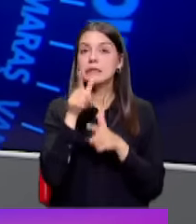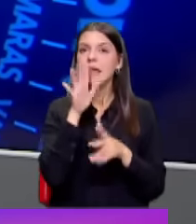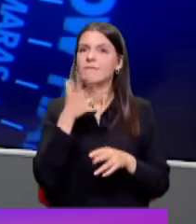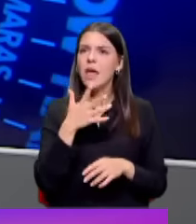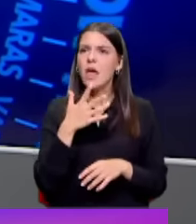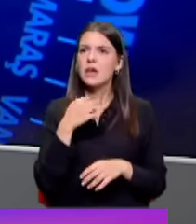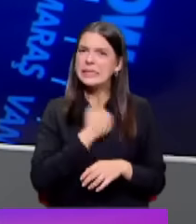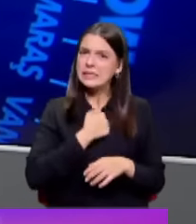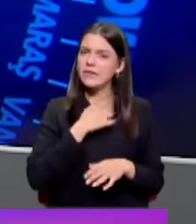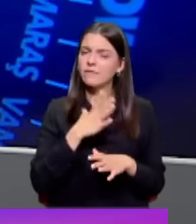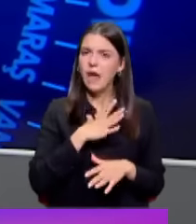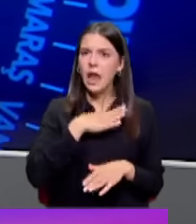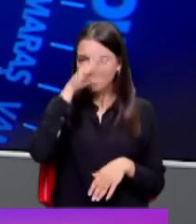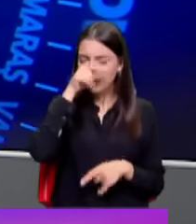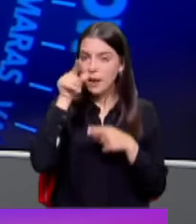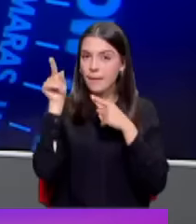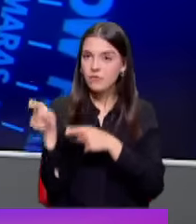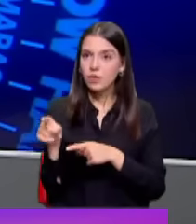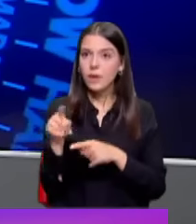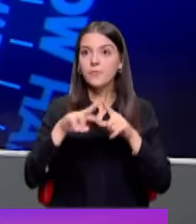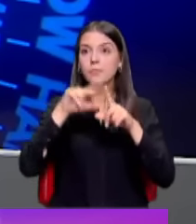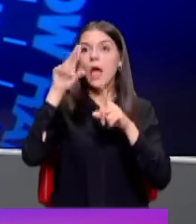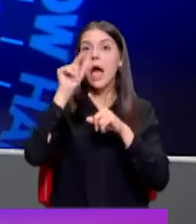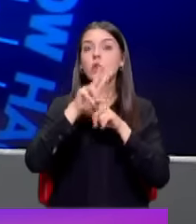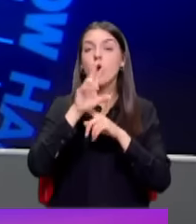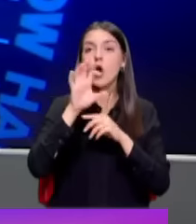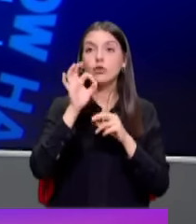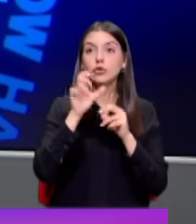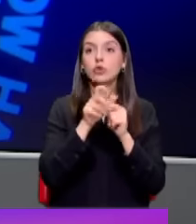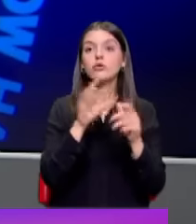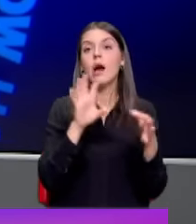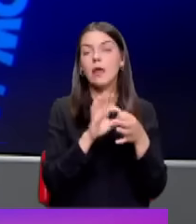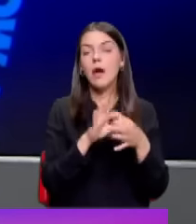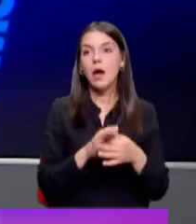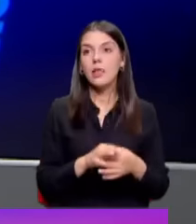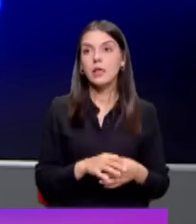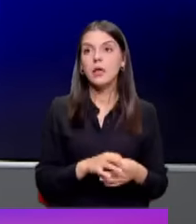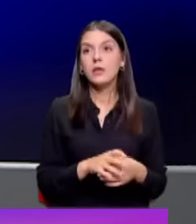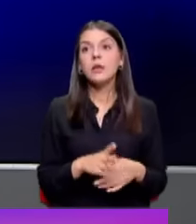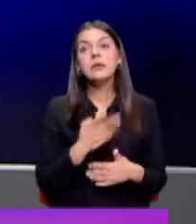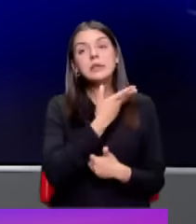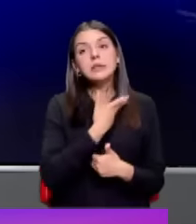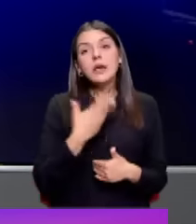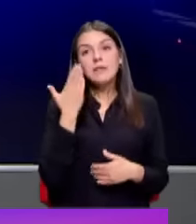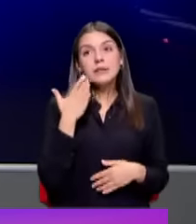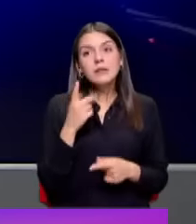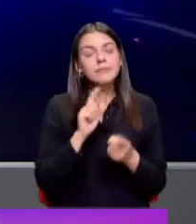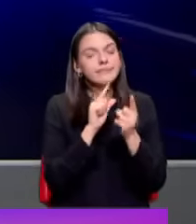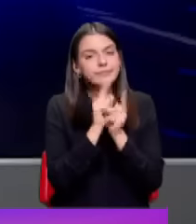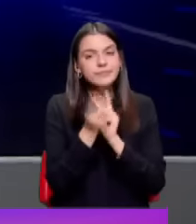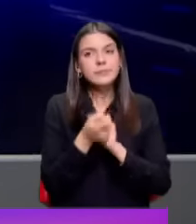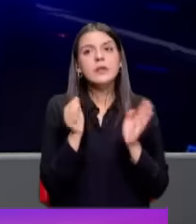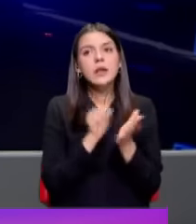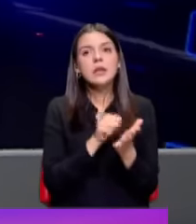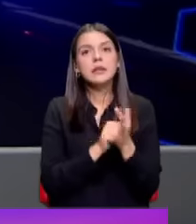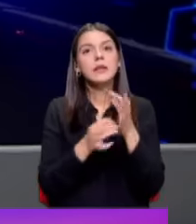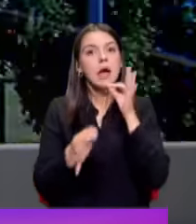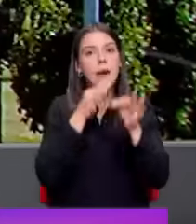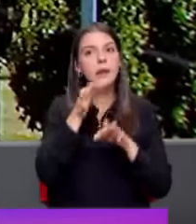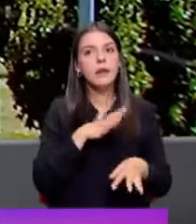kınama var Fenerbahçe tarafından Ali Koç'un uğradığı saldırıyla ilgili. Sevgili izleyenler, pek çok gazetede haberleri